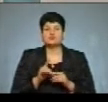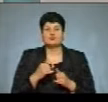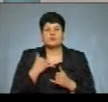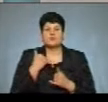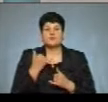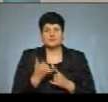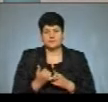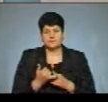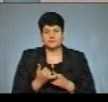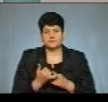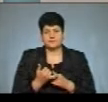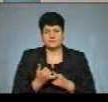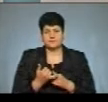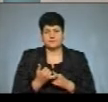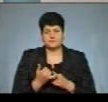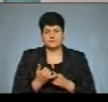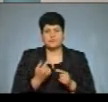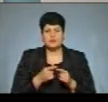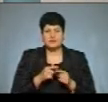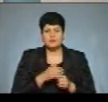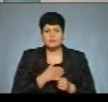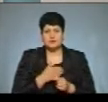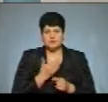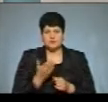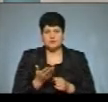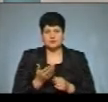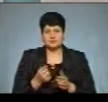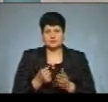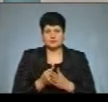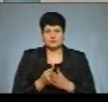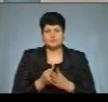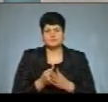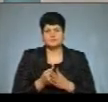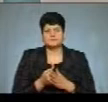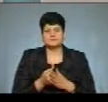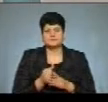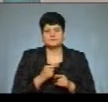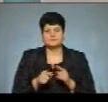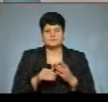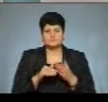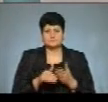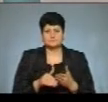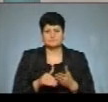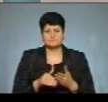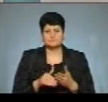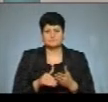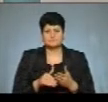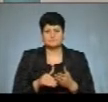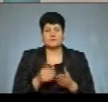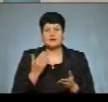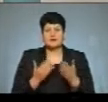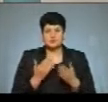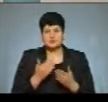звернулася з такою температурою до екстреної медичної допомоги.